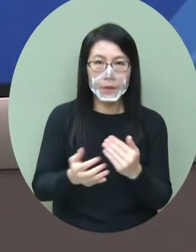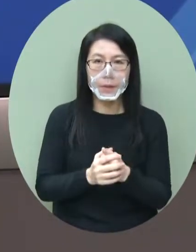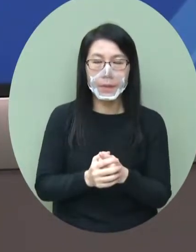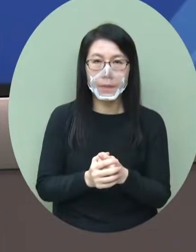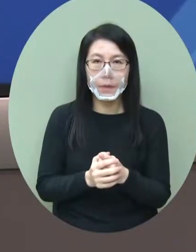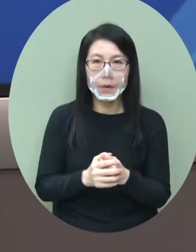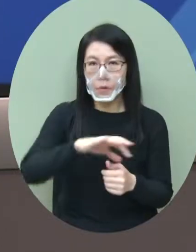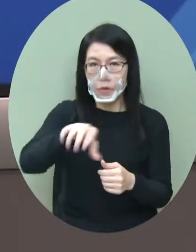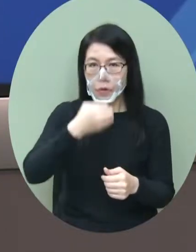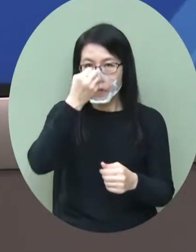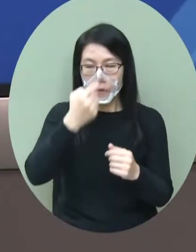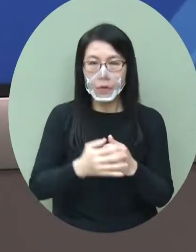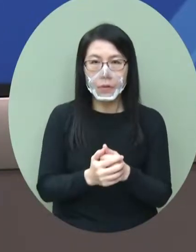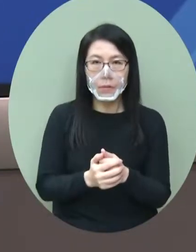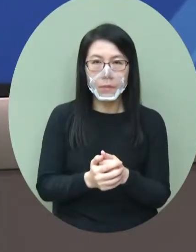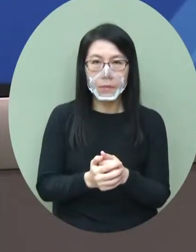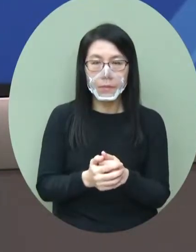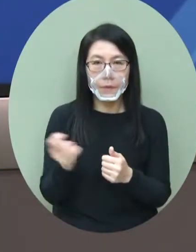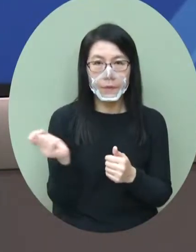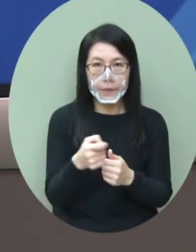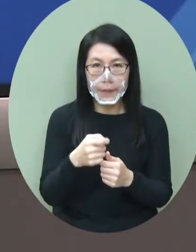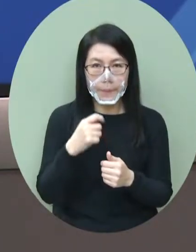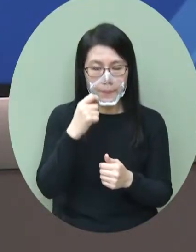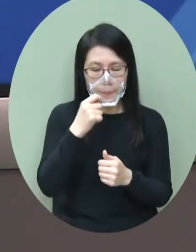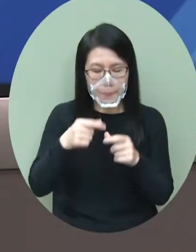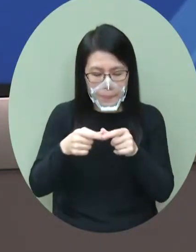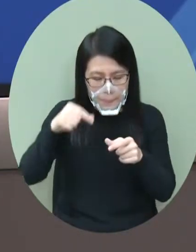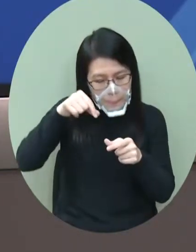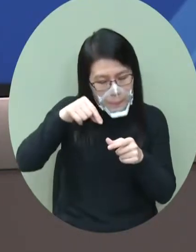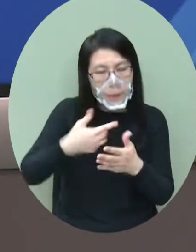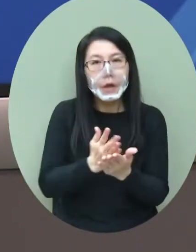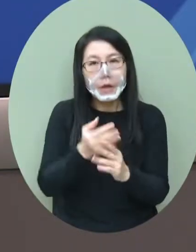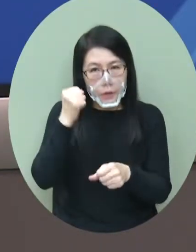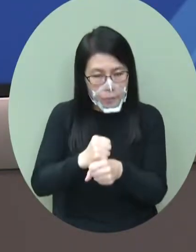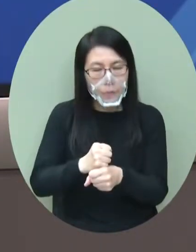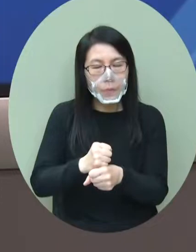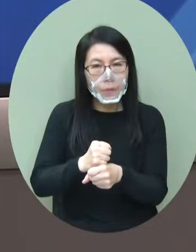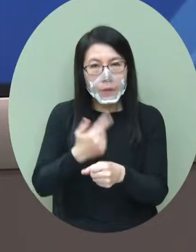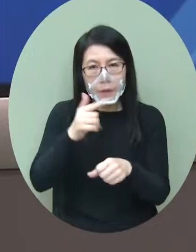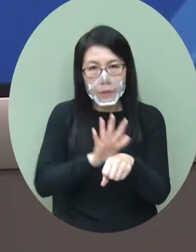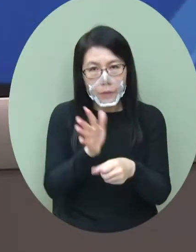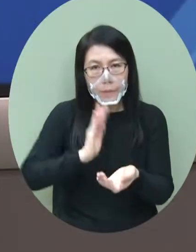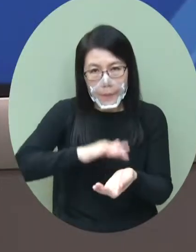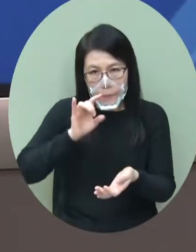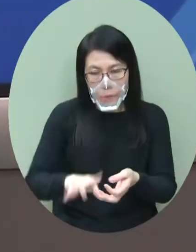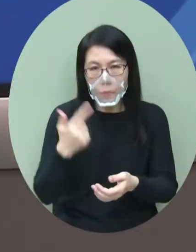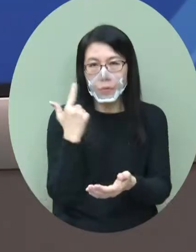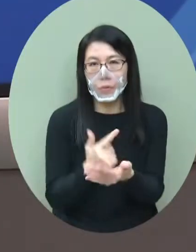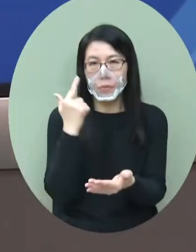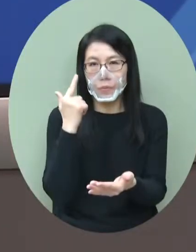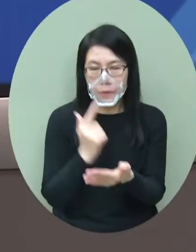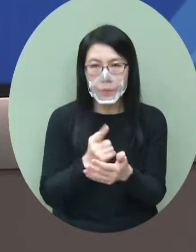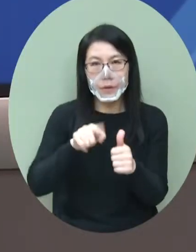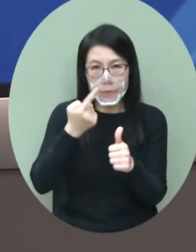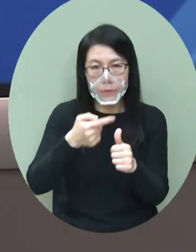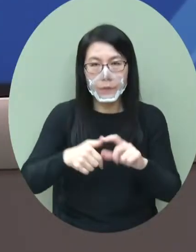或者是全港方面来说，都是以快速测试作为测试新冠病毒的一个